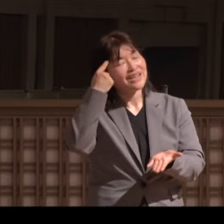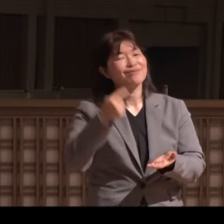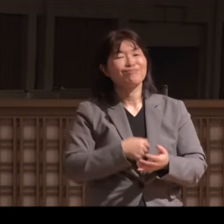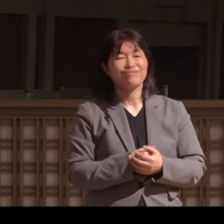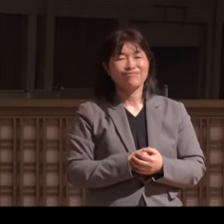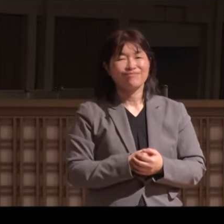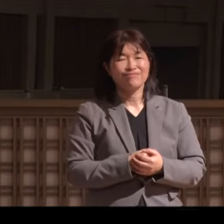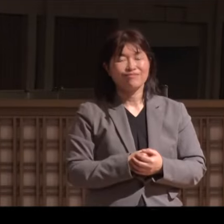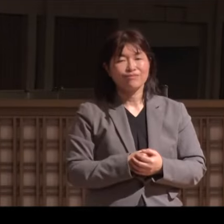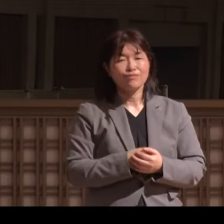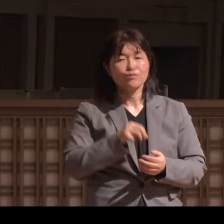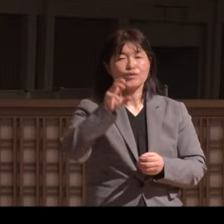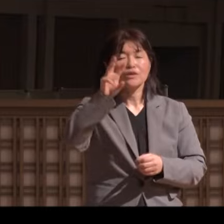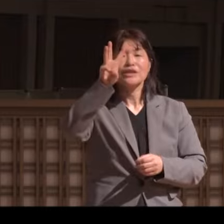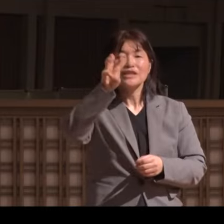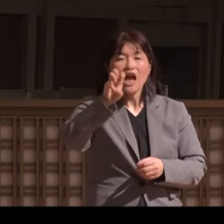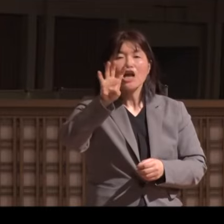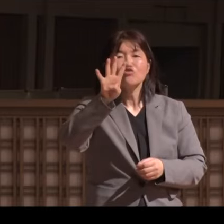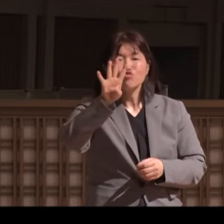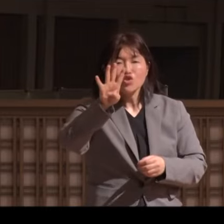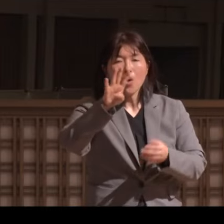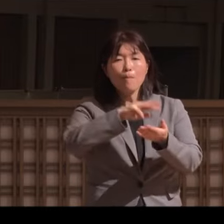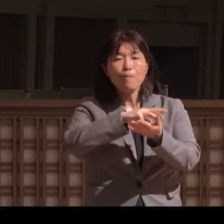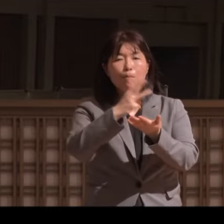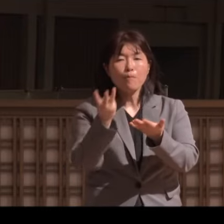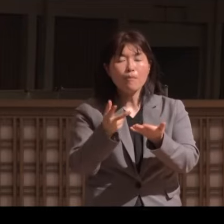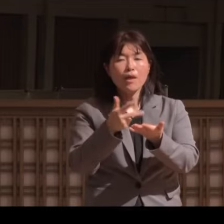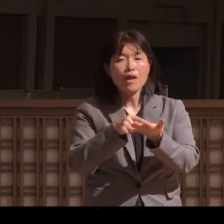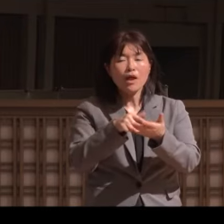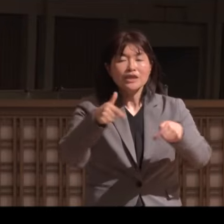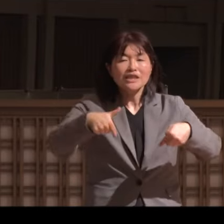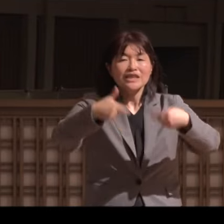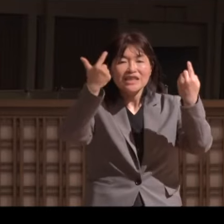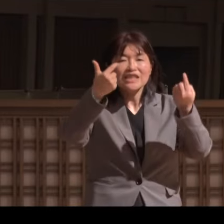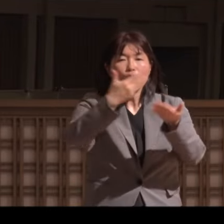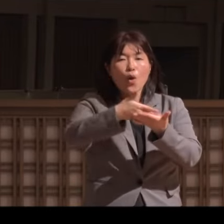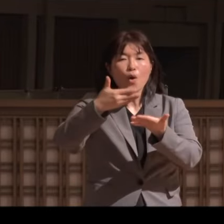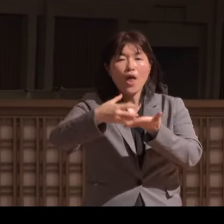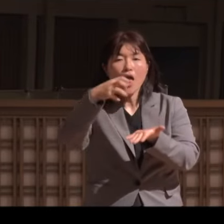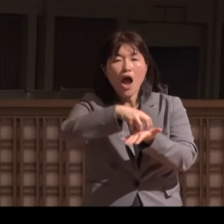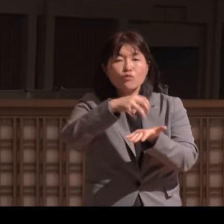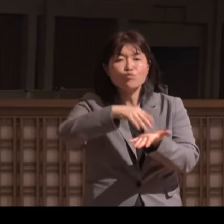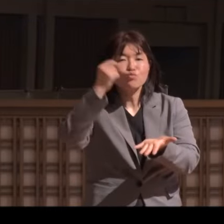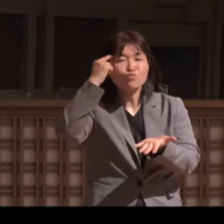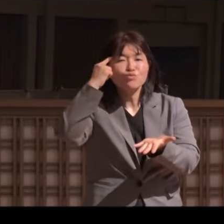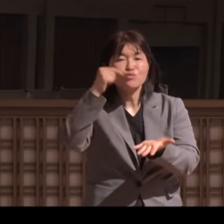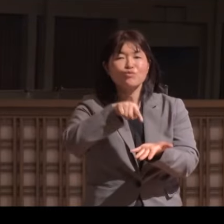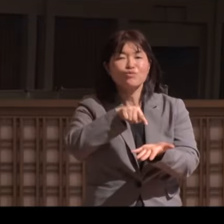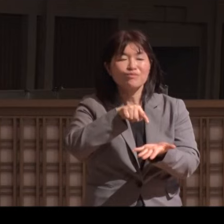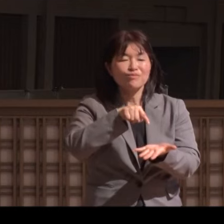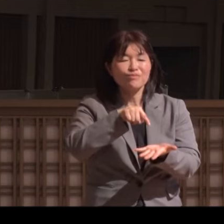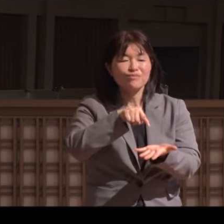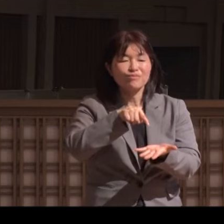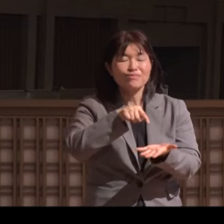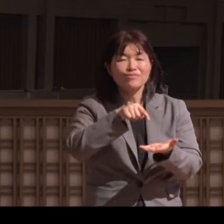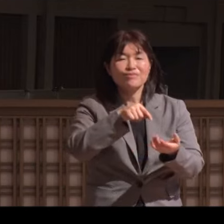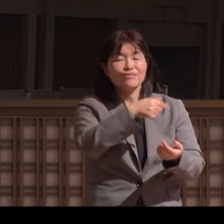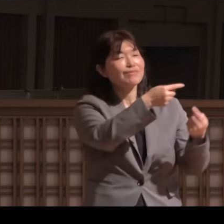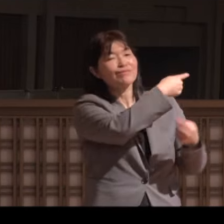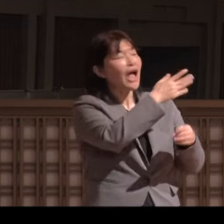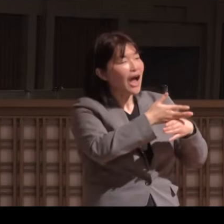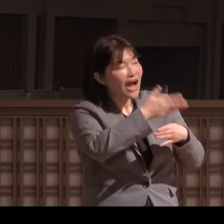思いますが34枚目見ていただけますか木の絵が書いてあると思うんですが前にも映し